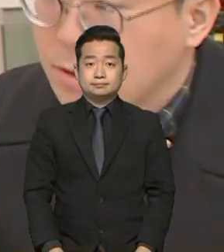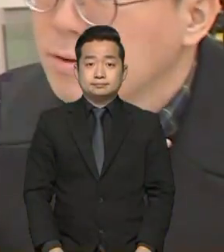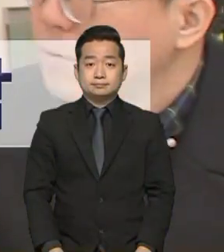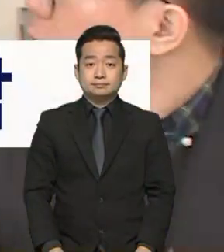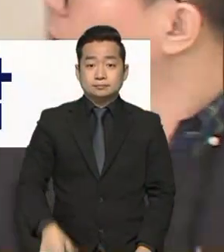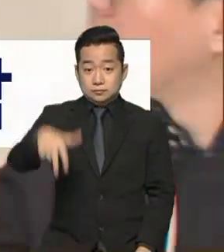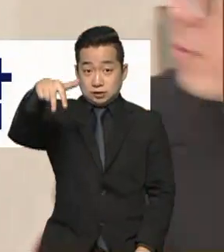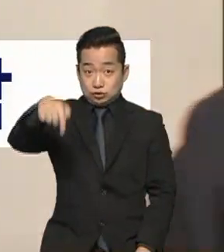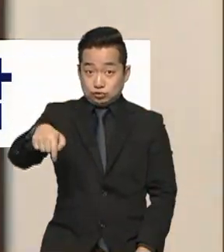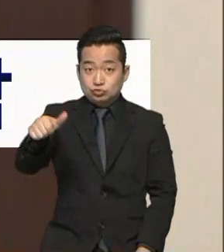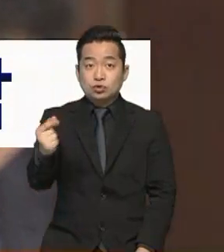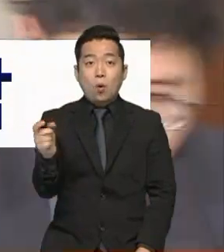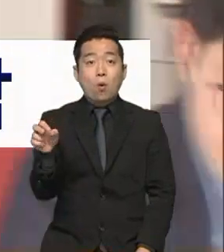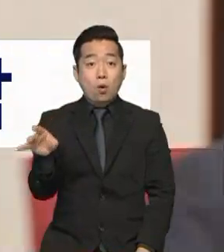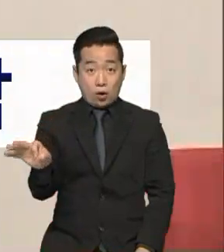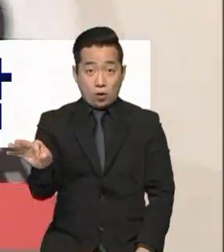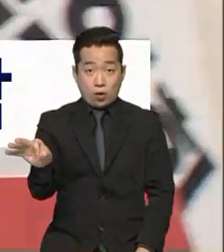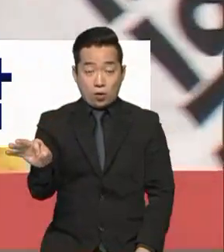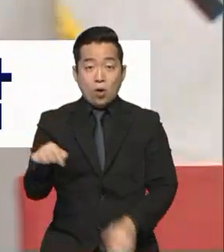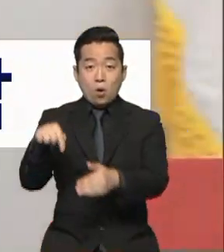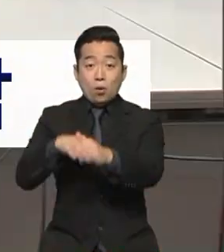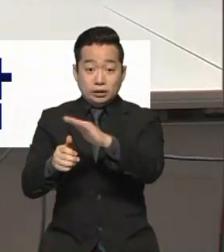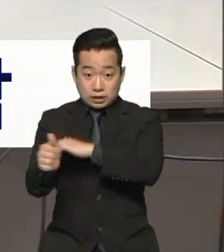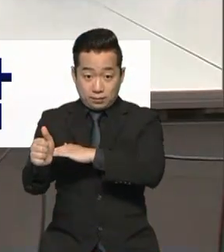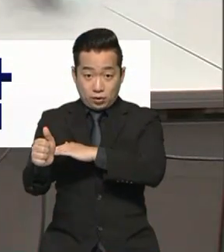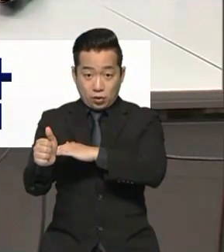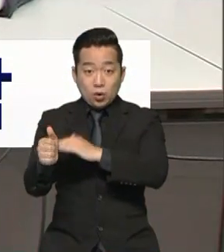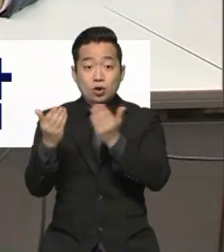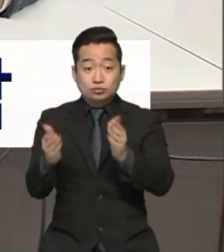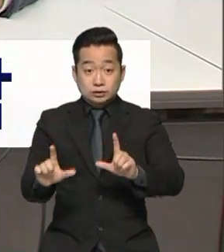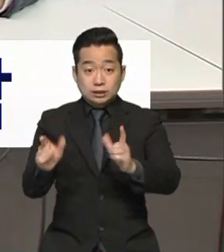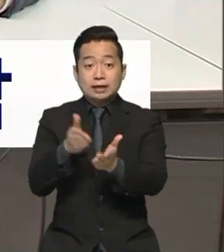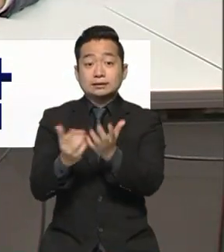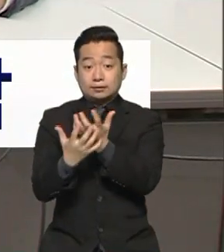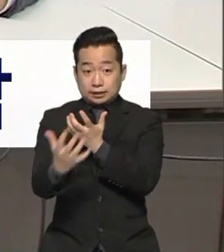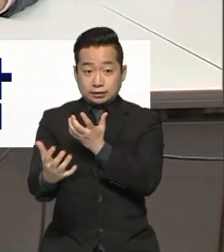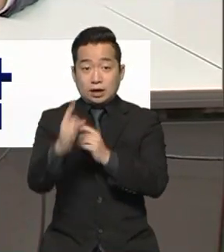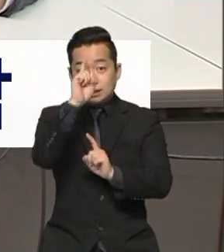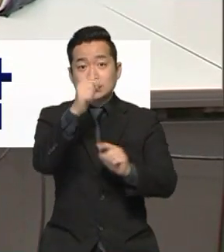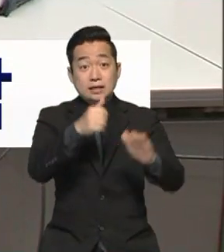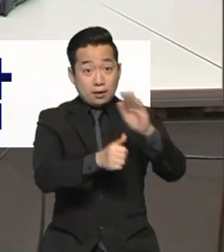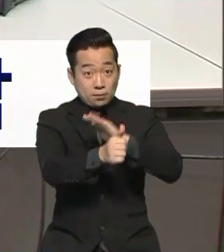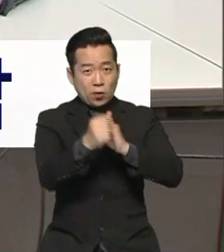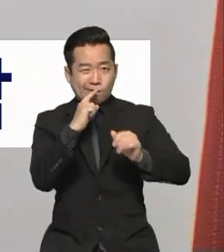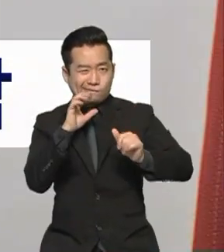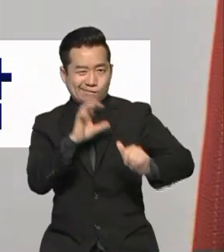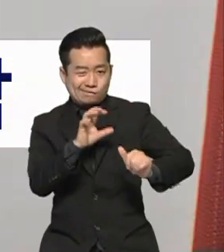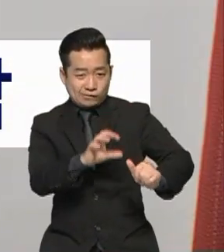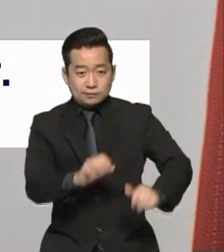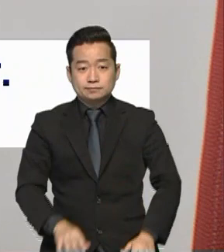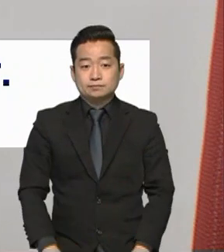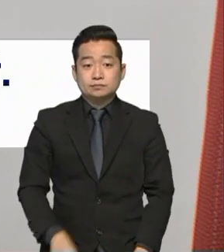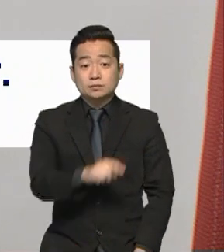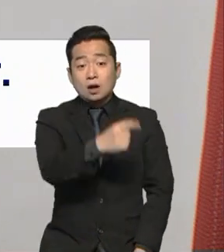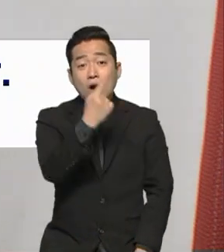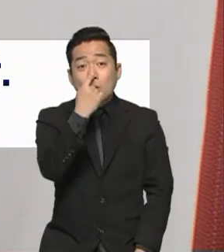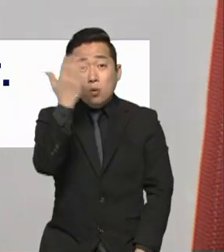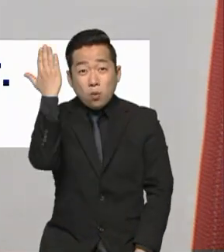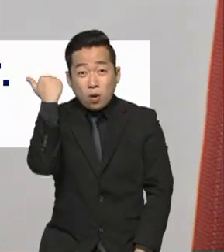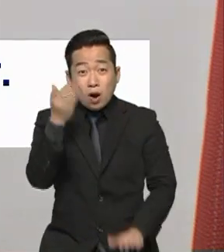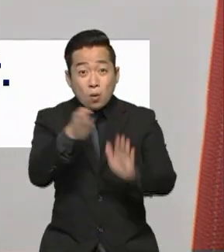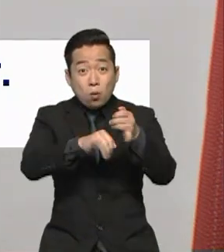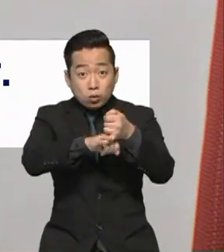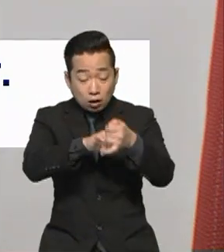주호영 국민의 원내대표가 휴일 기자간담을 자청에 이재명 민주당 대표를 압박했습니다 본인이 스스로 한